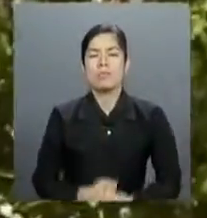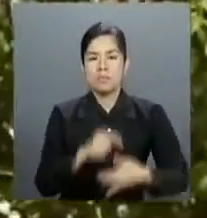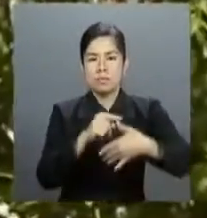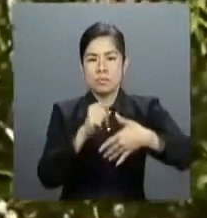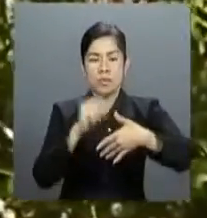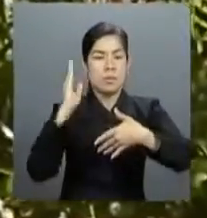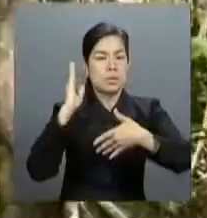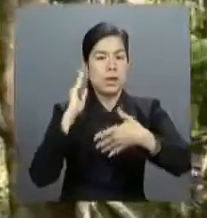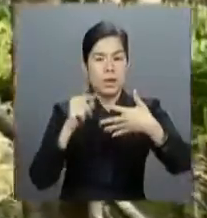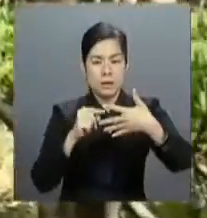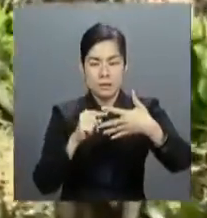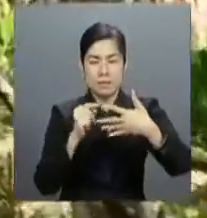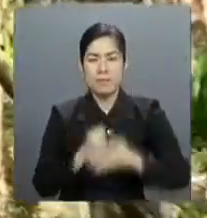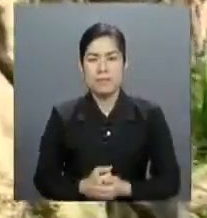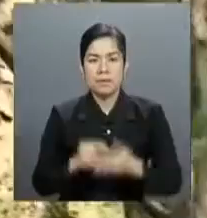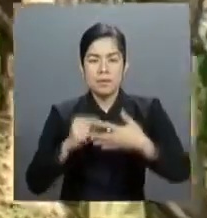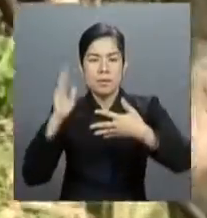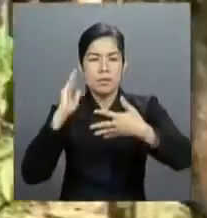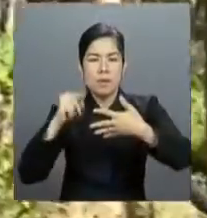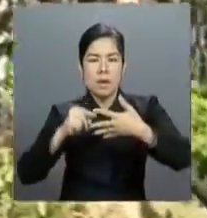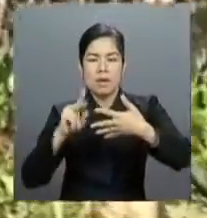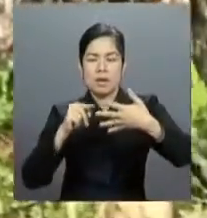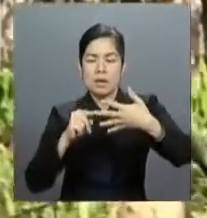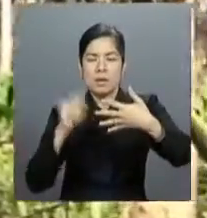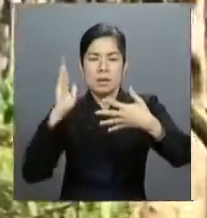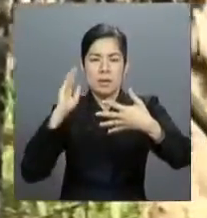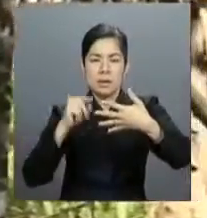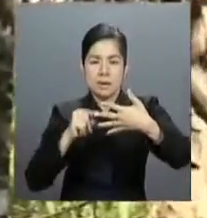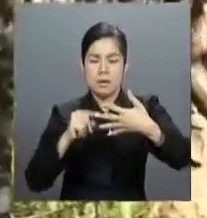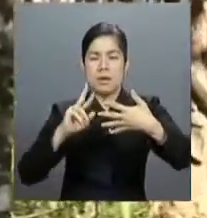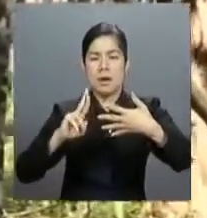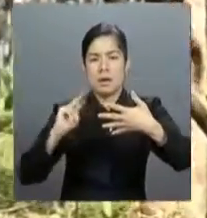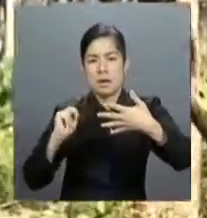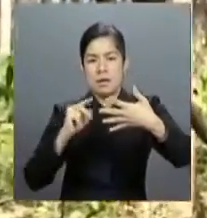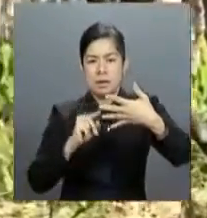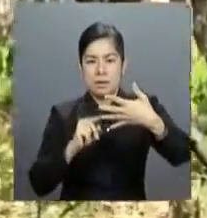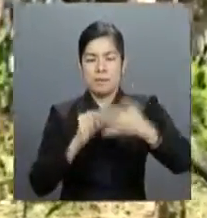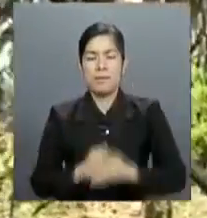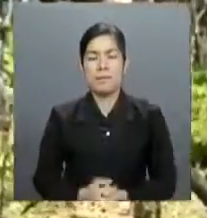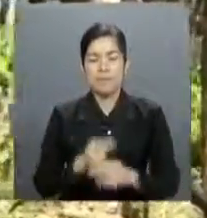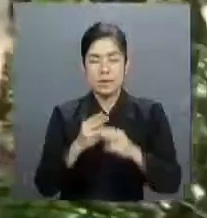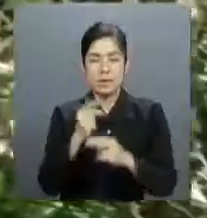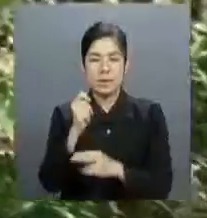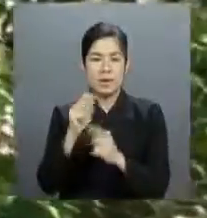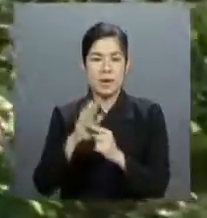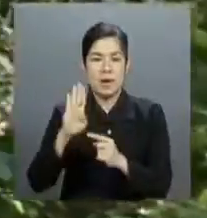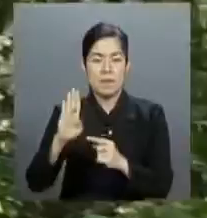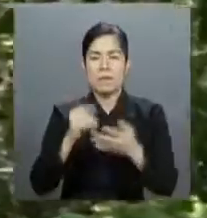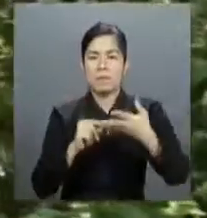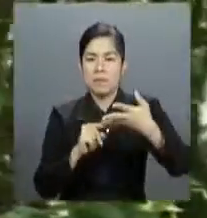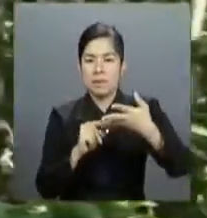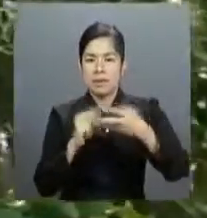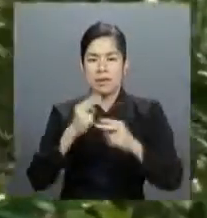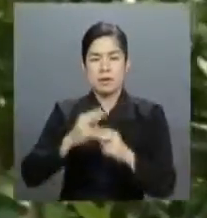กายีวะงอยนายซูไบดีซาฟรุนายอาดืออนันต์เบือรายเฮงนายอับดุลเลาะเจ็ดเลาะและนาย